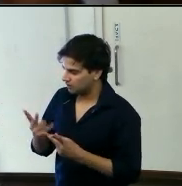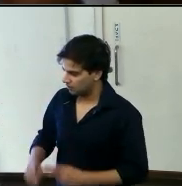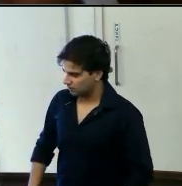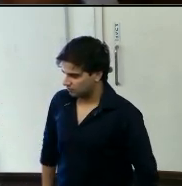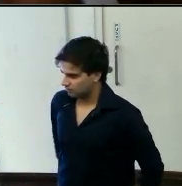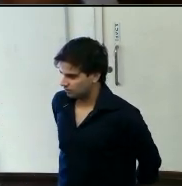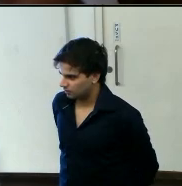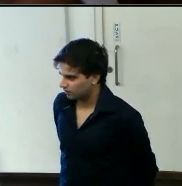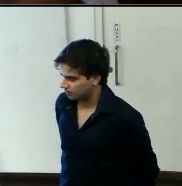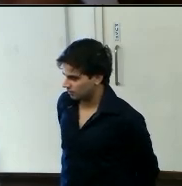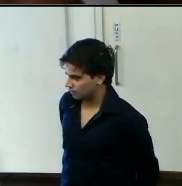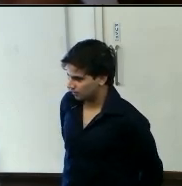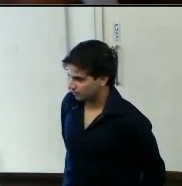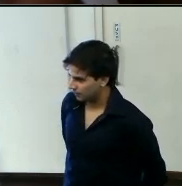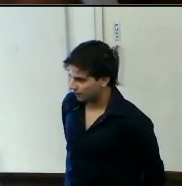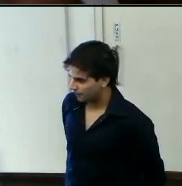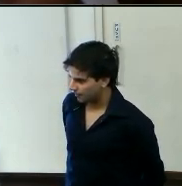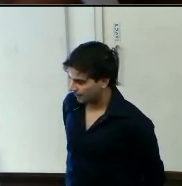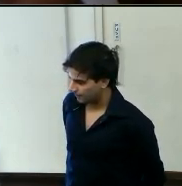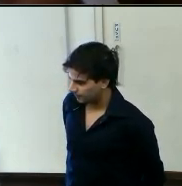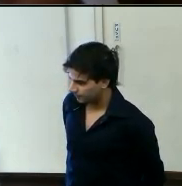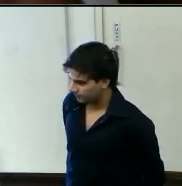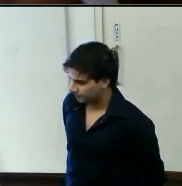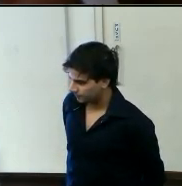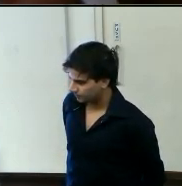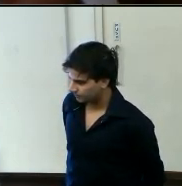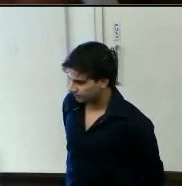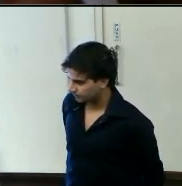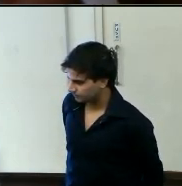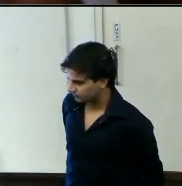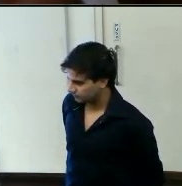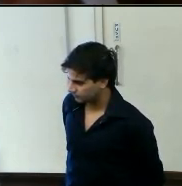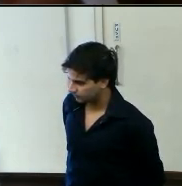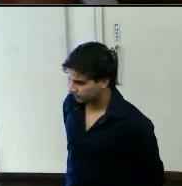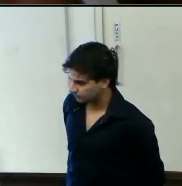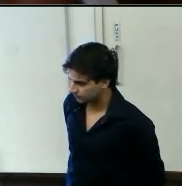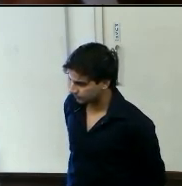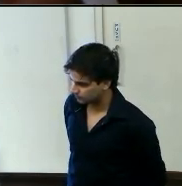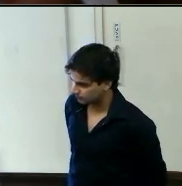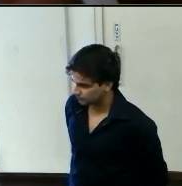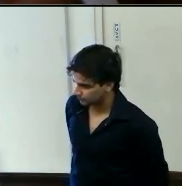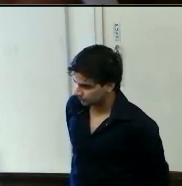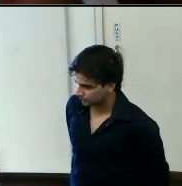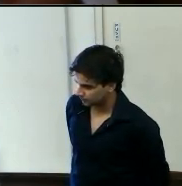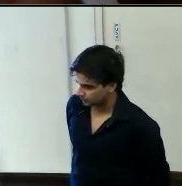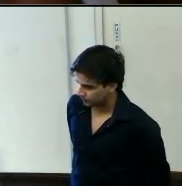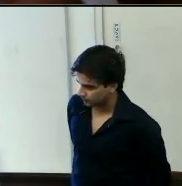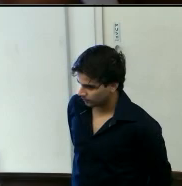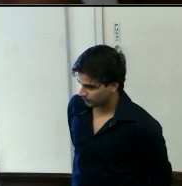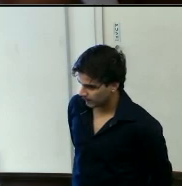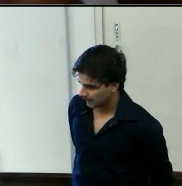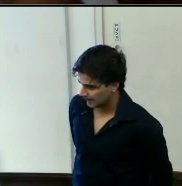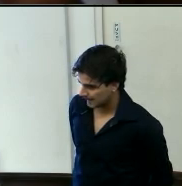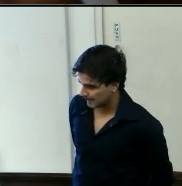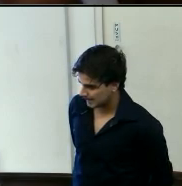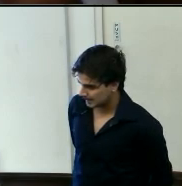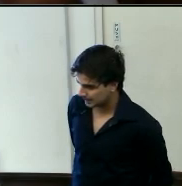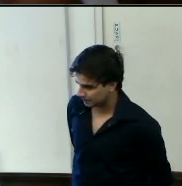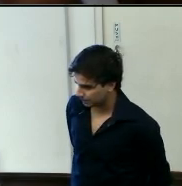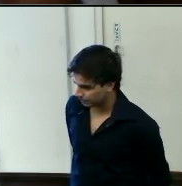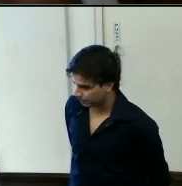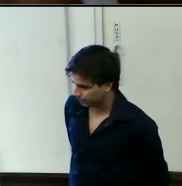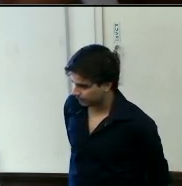ನಾನು ಹೇಳಿದ್ದನ್ನು ಅವರು ಪೇಂಟಿಂಗ್ ಒಳಗಡೆನೇ ತೊಗೊಂಬಂದರು. So it was not a collaboration